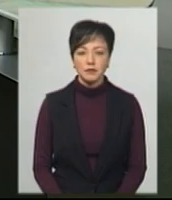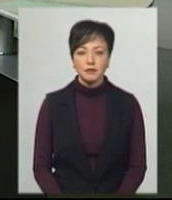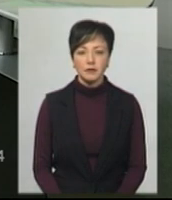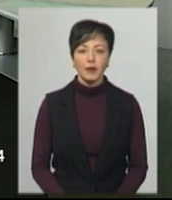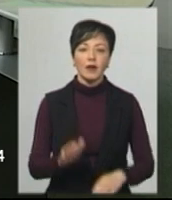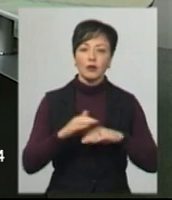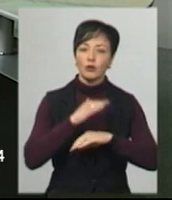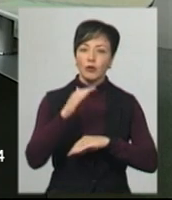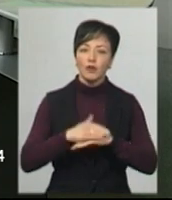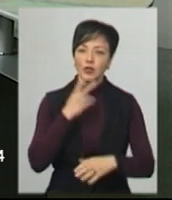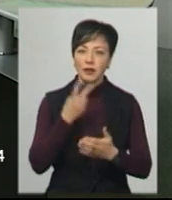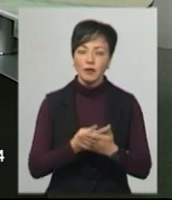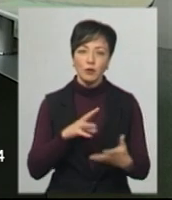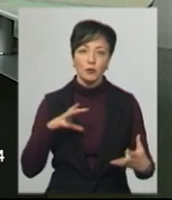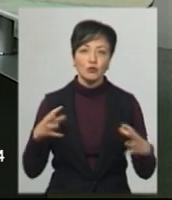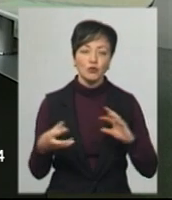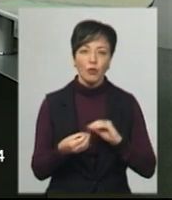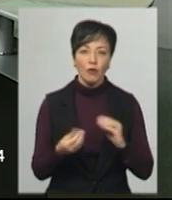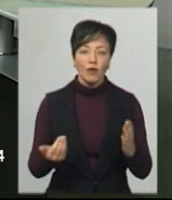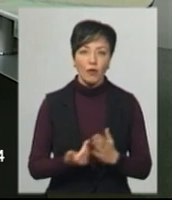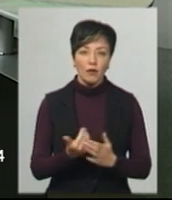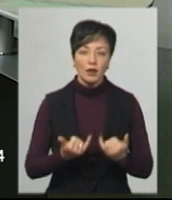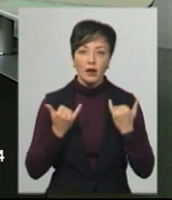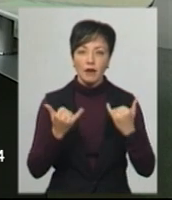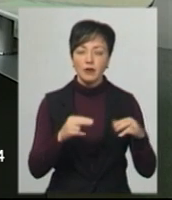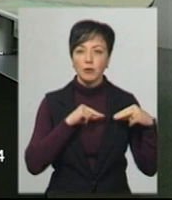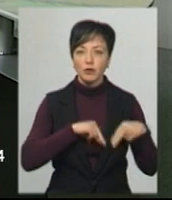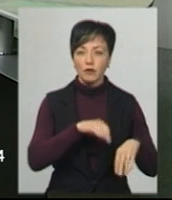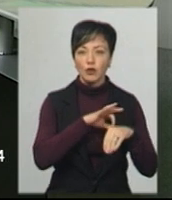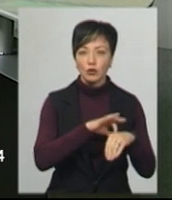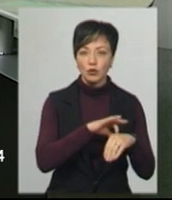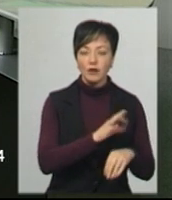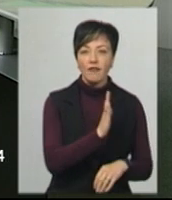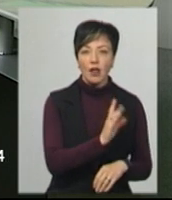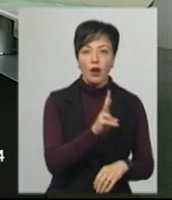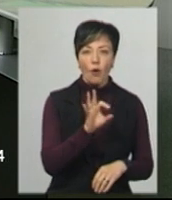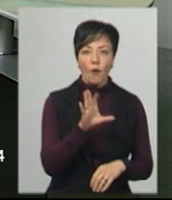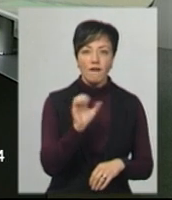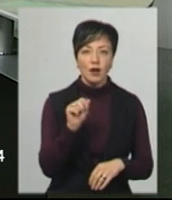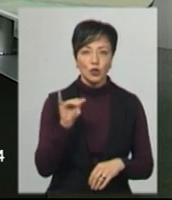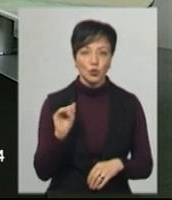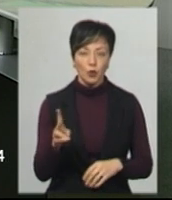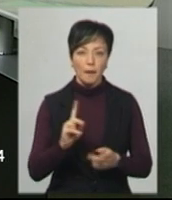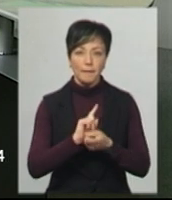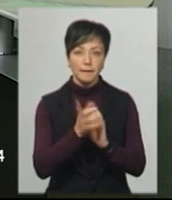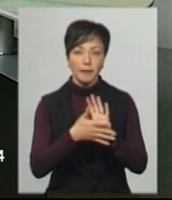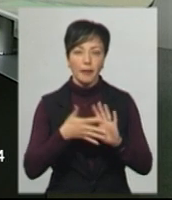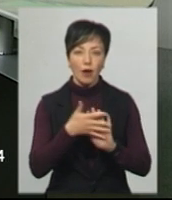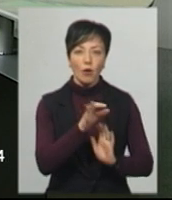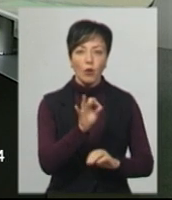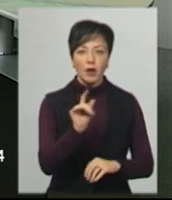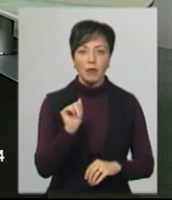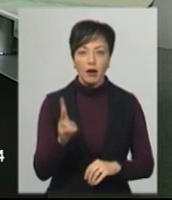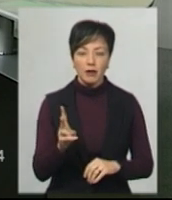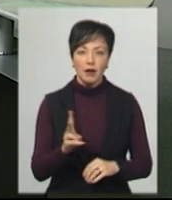Доброго вечора, ви дивитесь підсумковий випуск новин. У студії для вас працює ведуча Валерія Ковальчук. На жестову мову перекладає